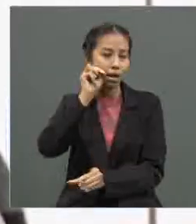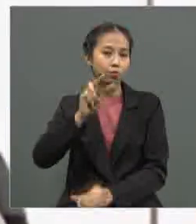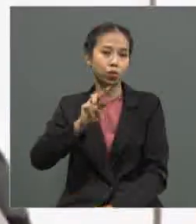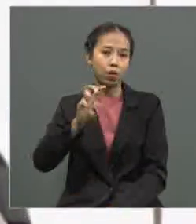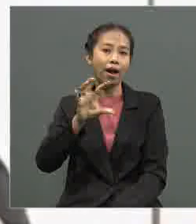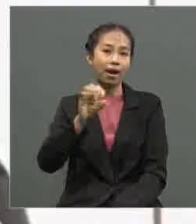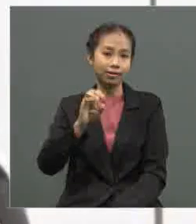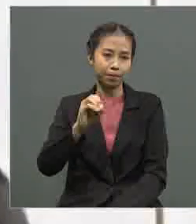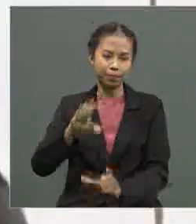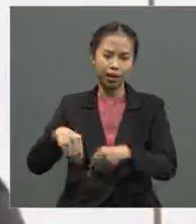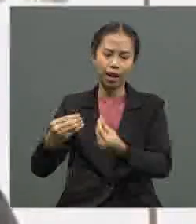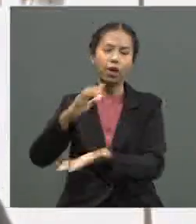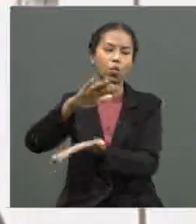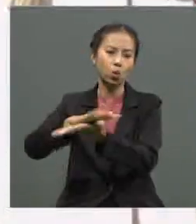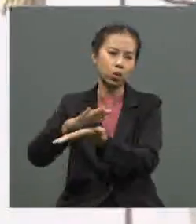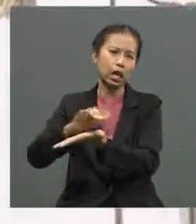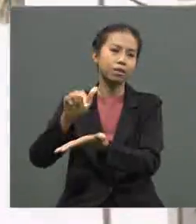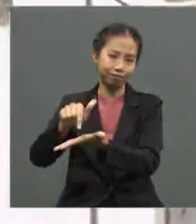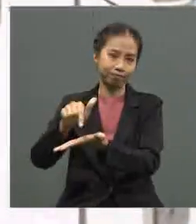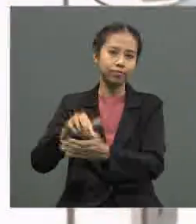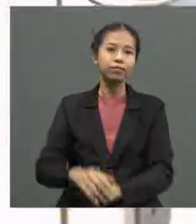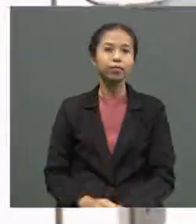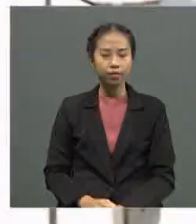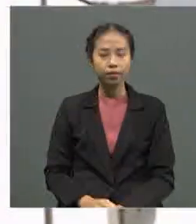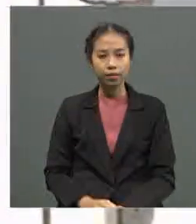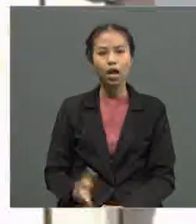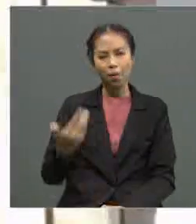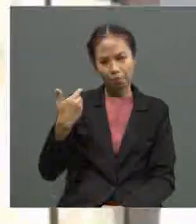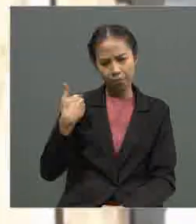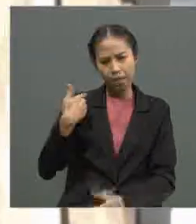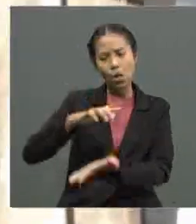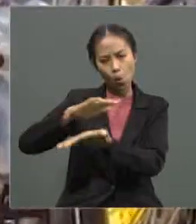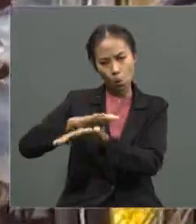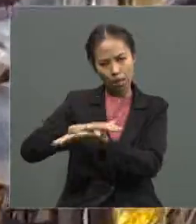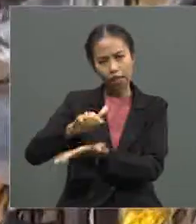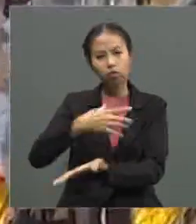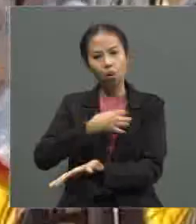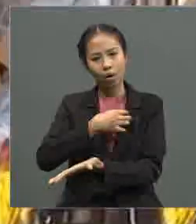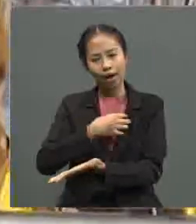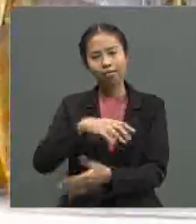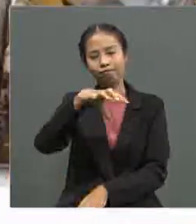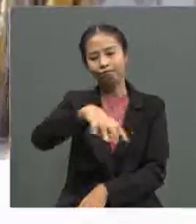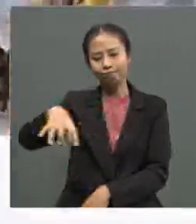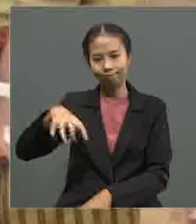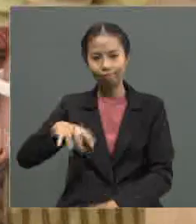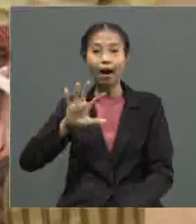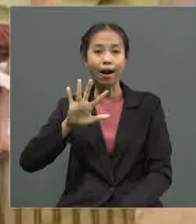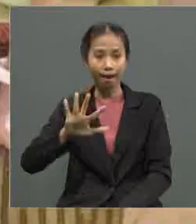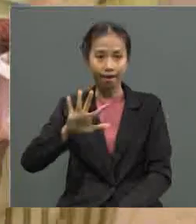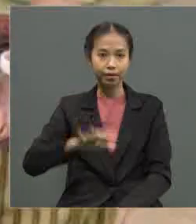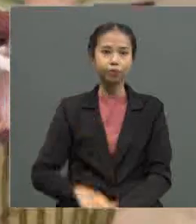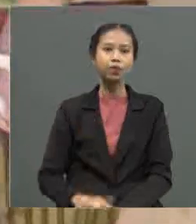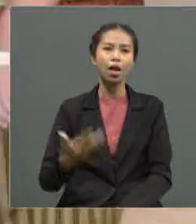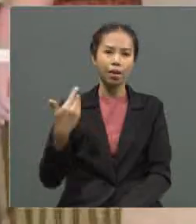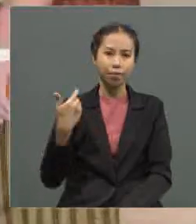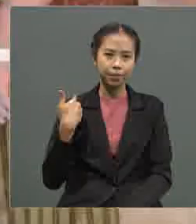ใบนะคะให้แก่โรงเรียนที่ขาดแคลนในศรีสะเกษก็มีโรงเรียนขาดแคลนเนี่ยที่ไปมอบรวม5แห่งเช่นเดียวกันรวมทั้งยังมีการ